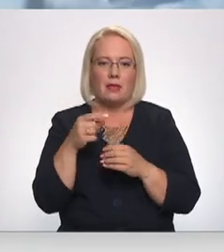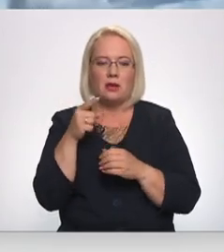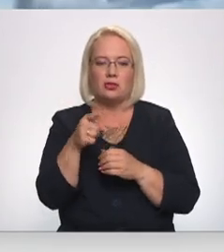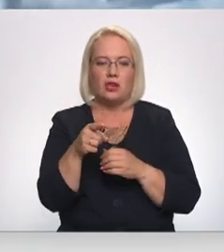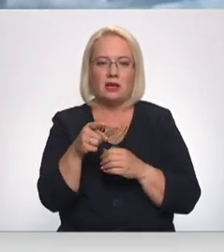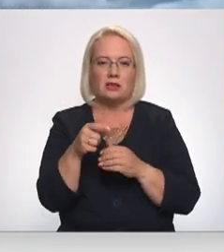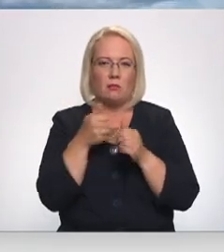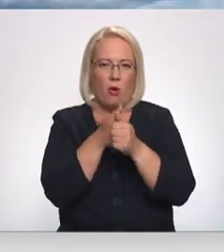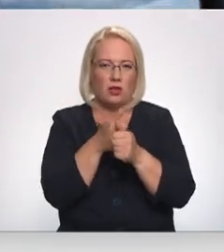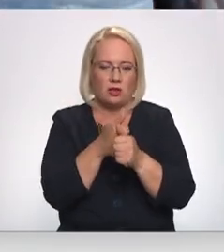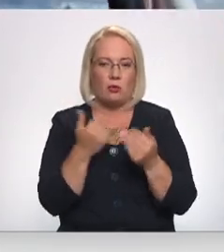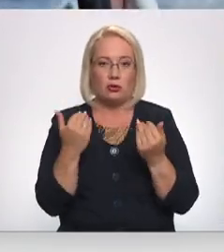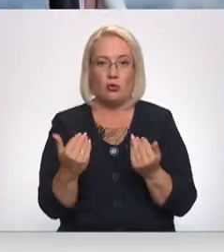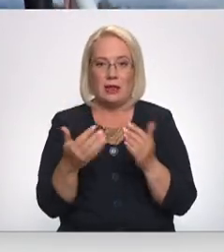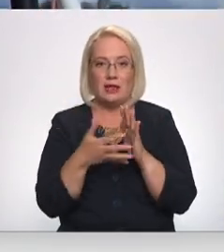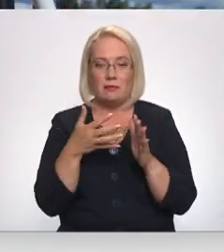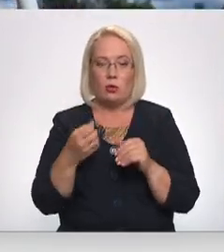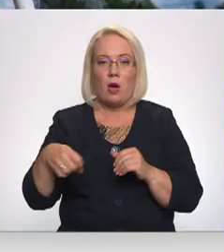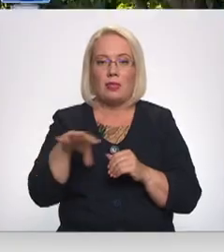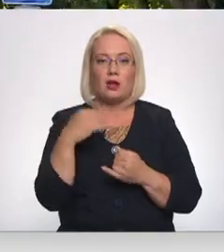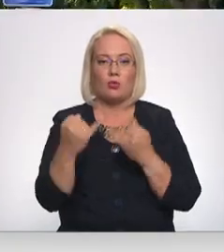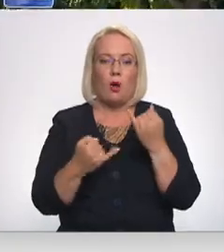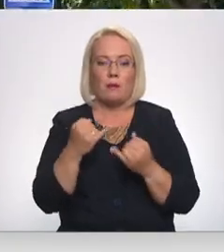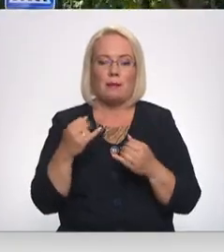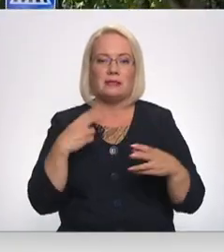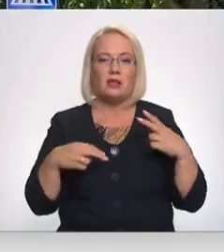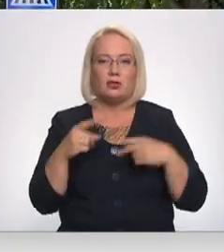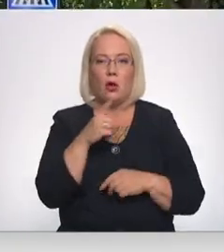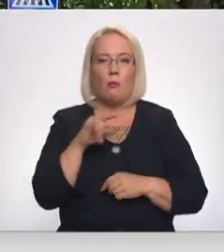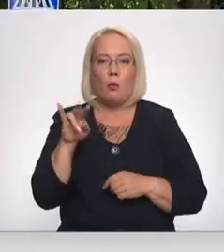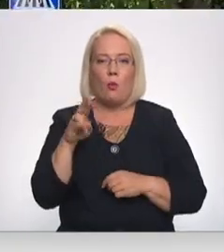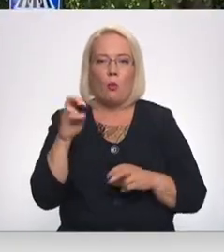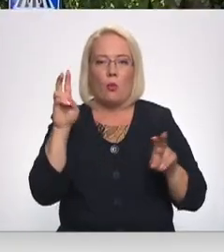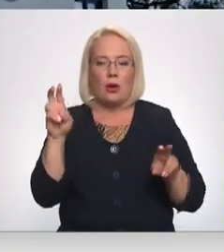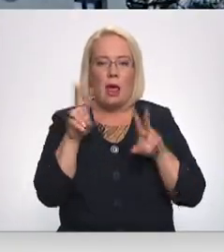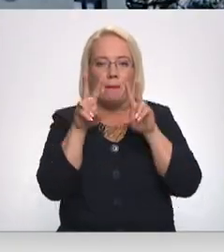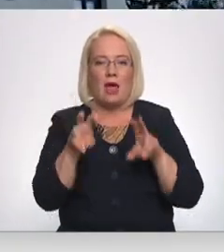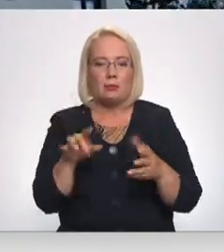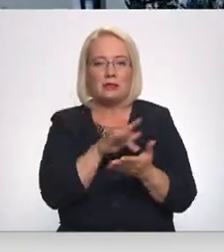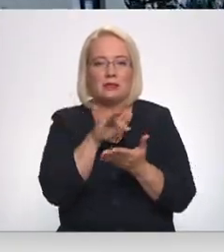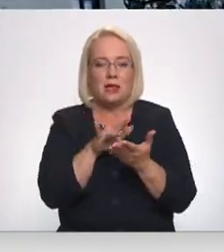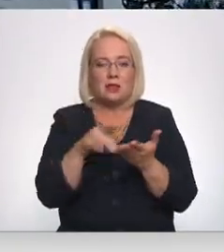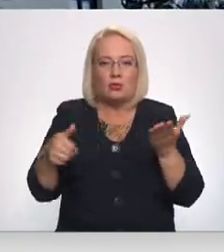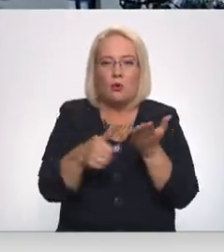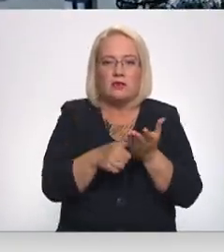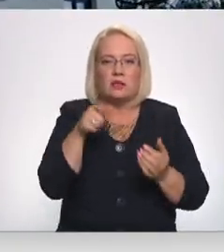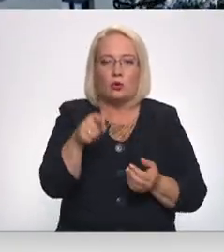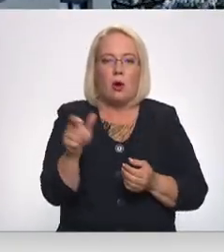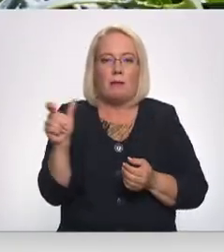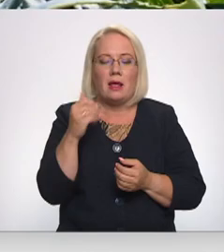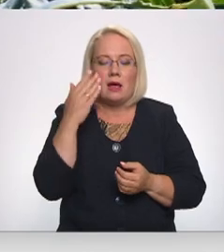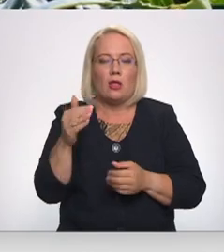kaitēkļu monitorings, ko šobrīd izmanto Dārzkopības institūta Pūras pētījuma centrs, spēj ātrāk nofiksēt to brīdi, kad